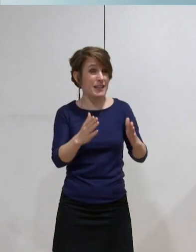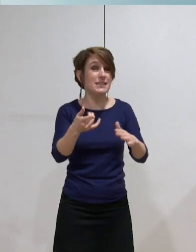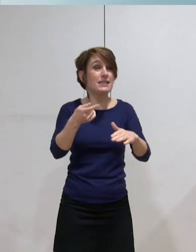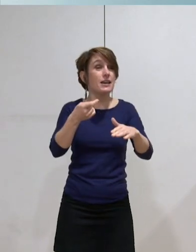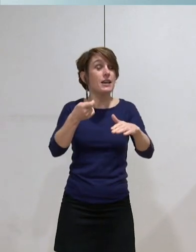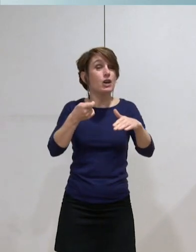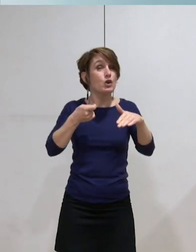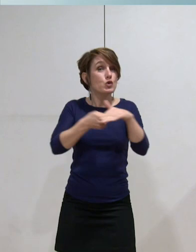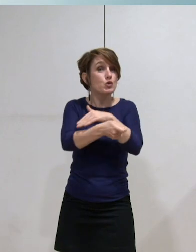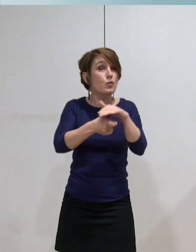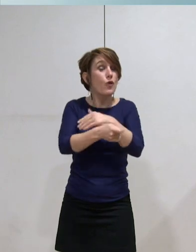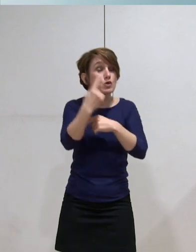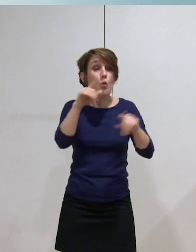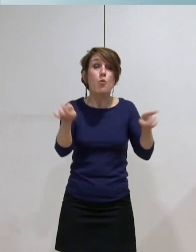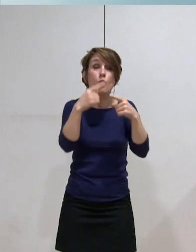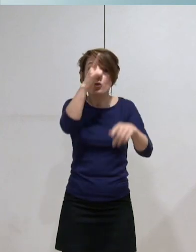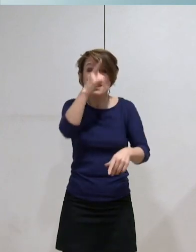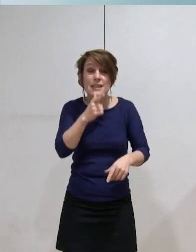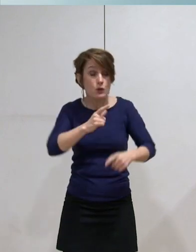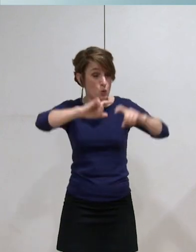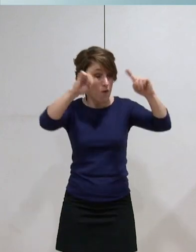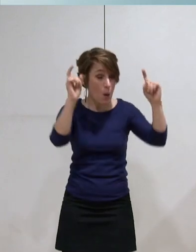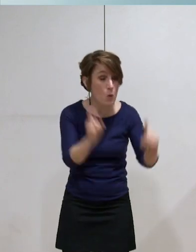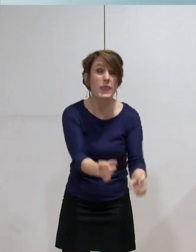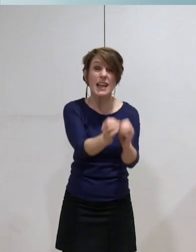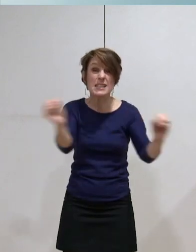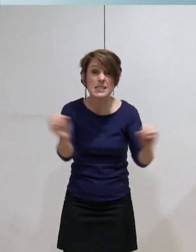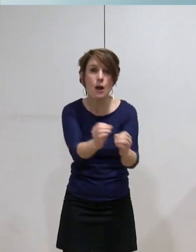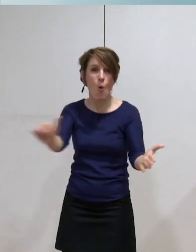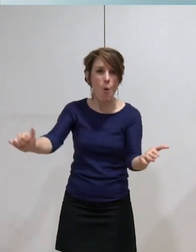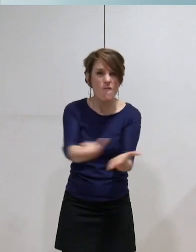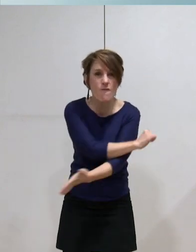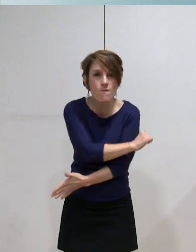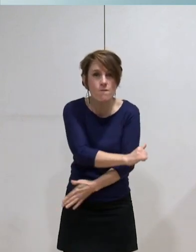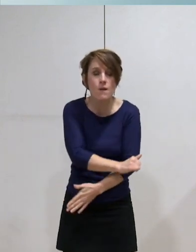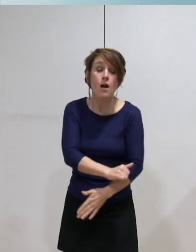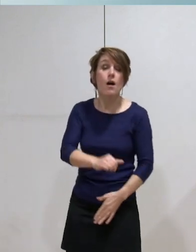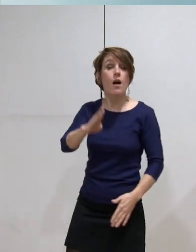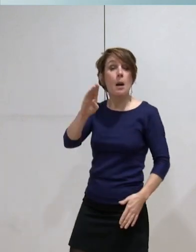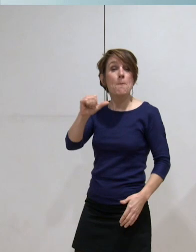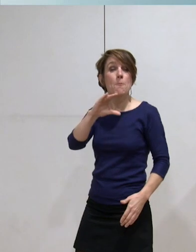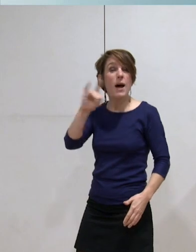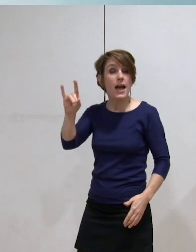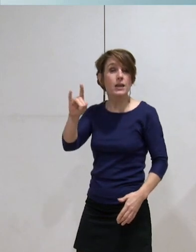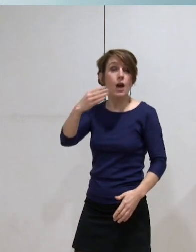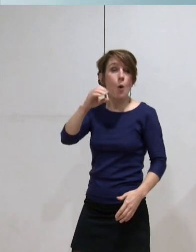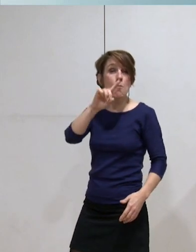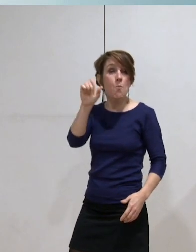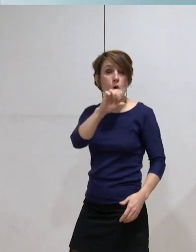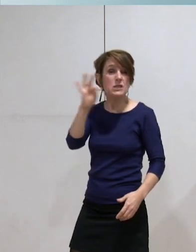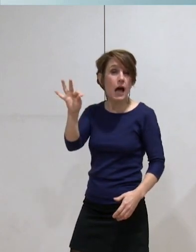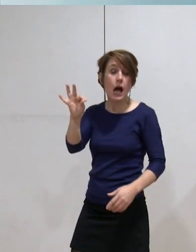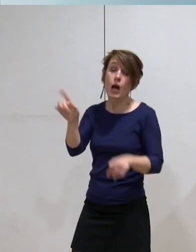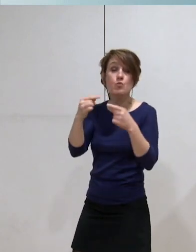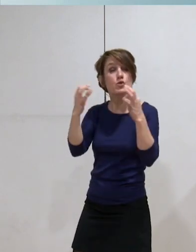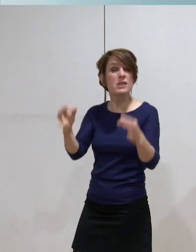subvention aux musiciens du Louvre et oui bac et Mozart s'est réservé soit an un petit nombre ce serait donc